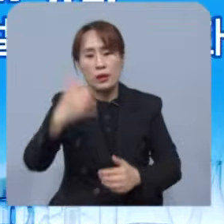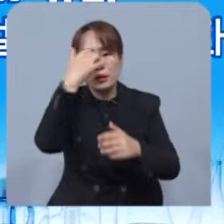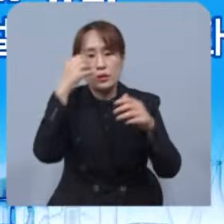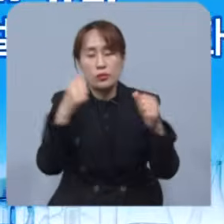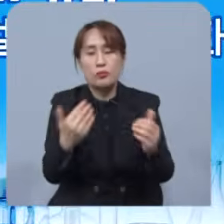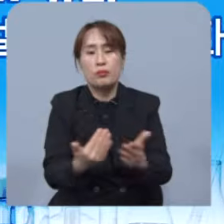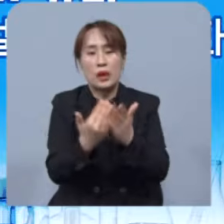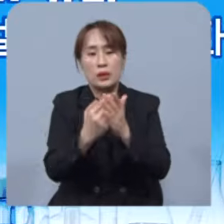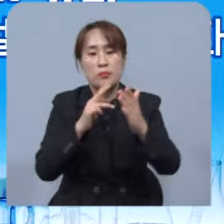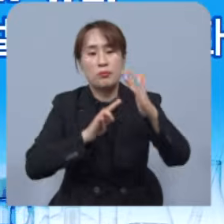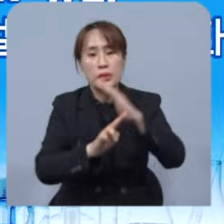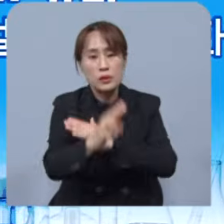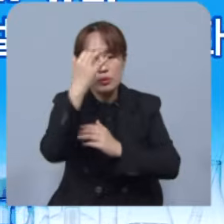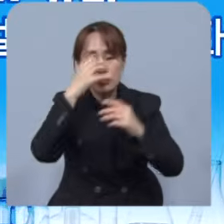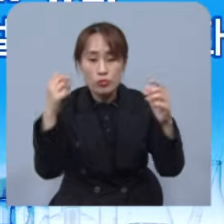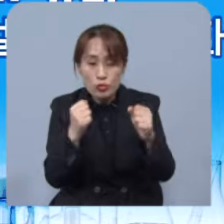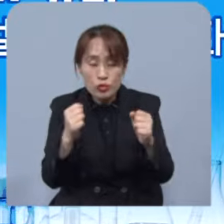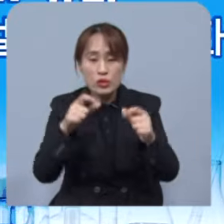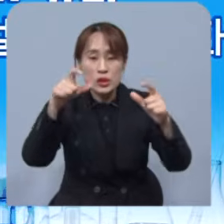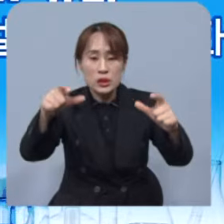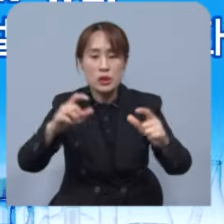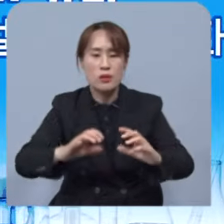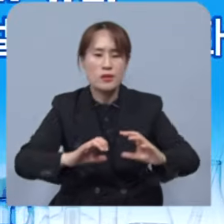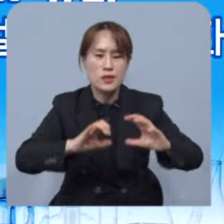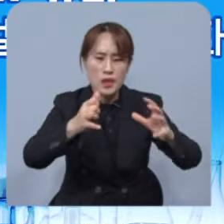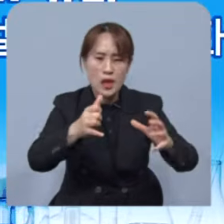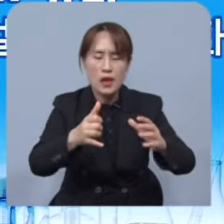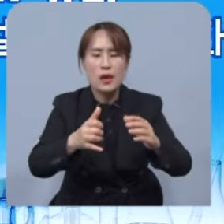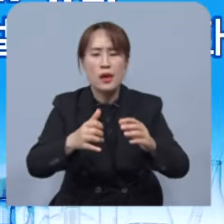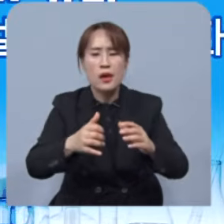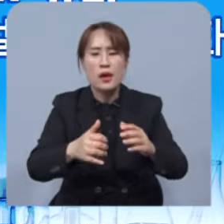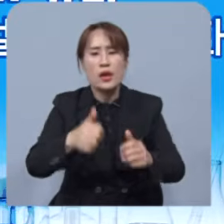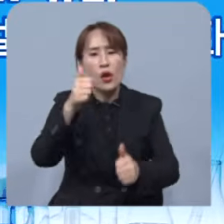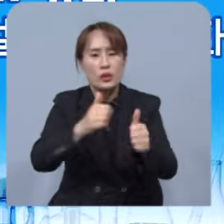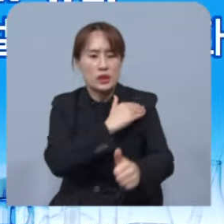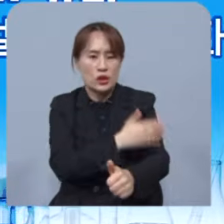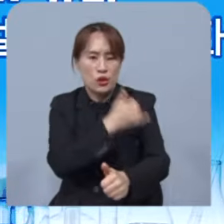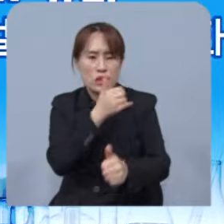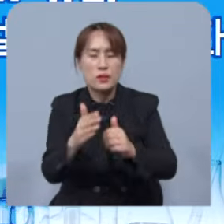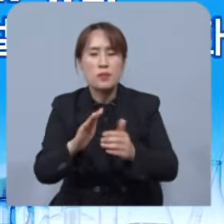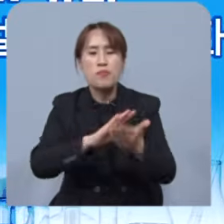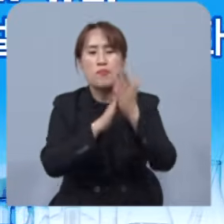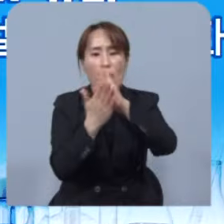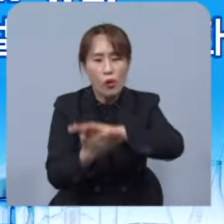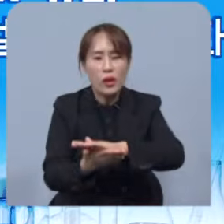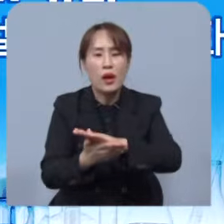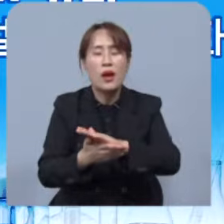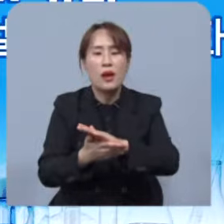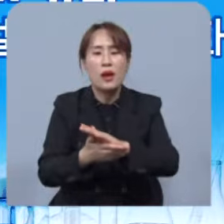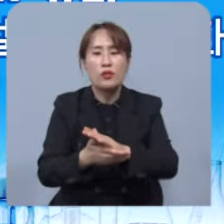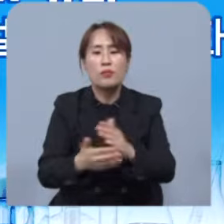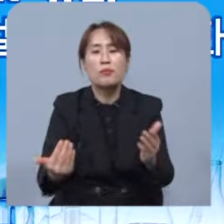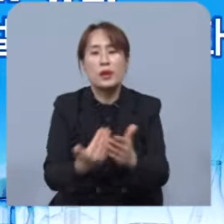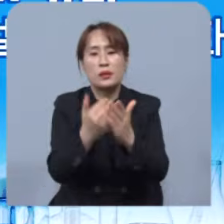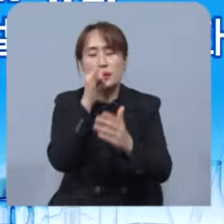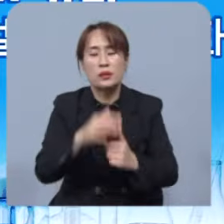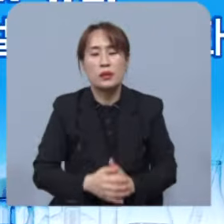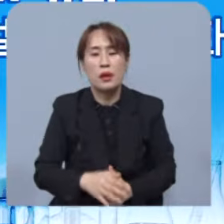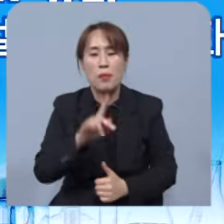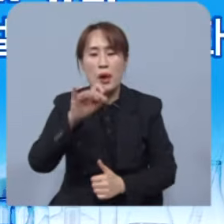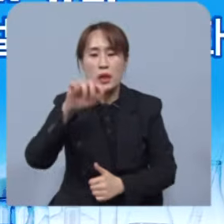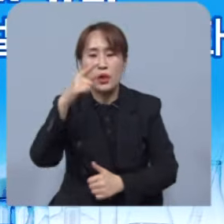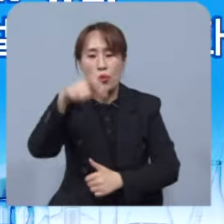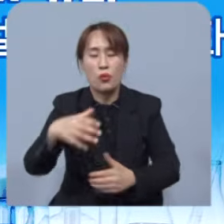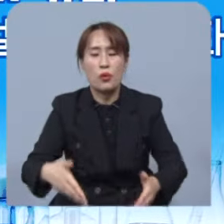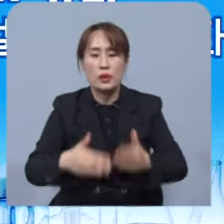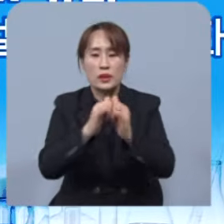충북 발전 비전은 충북이 글로벌 바이오 혁신의 허브로 도약하는 것입니다. 바이오 클러스터